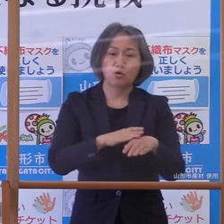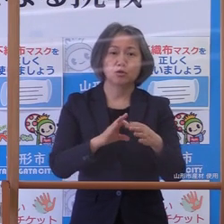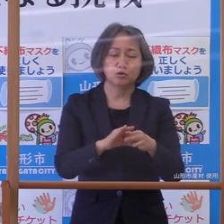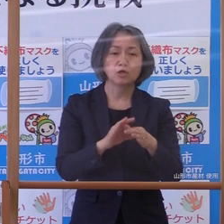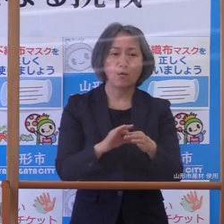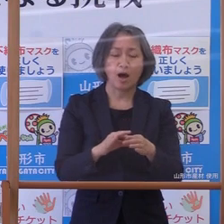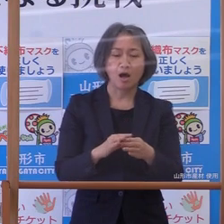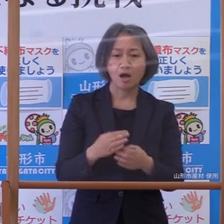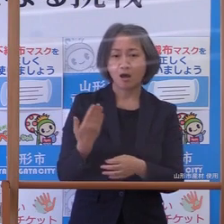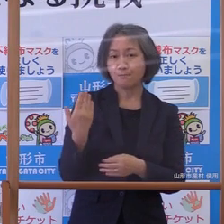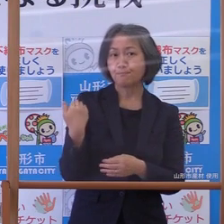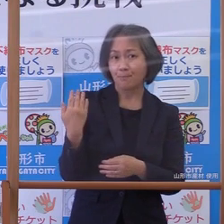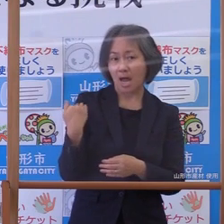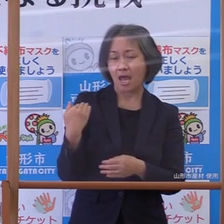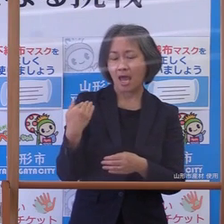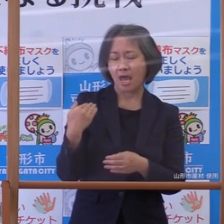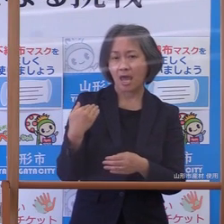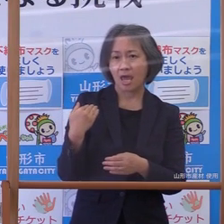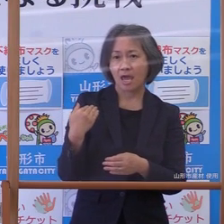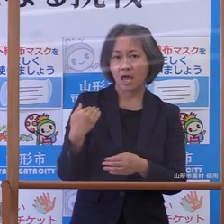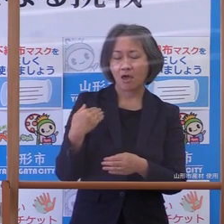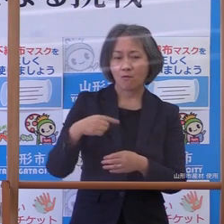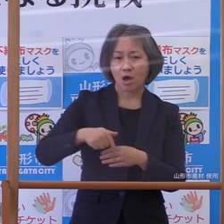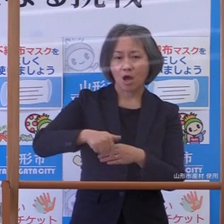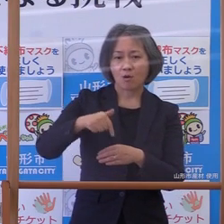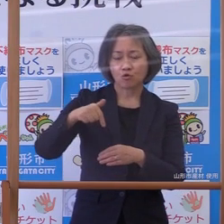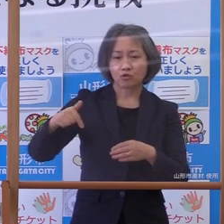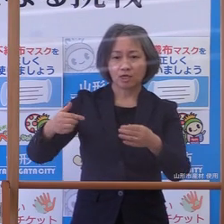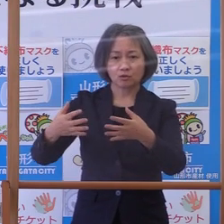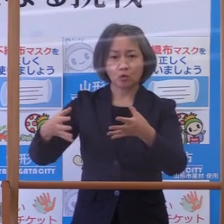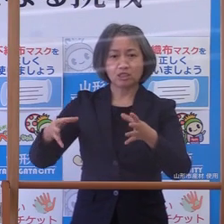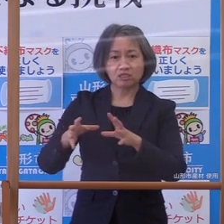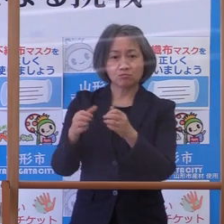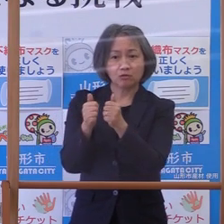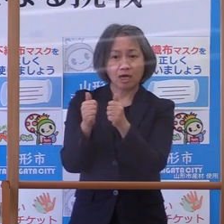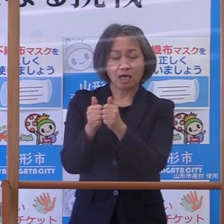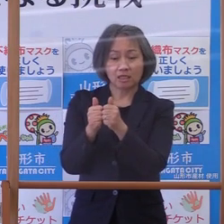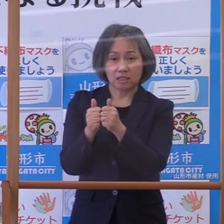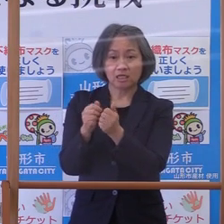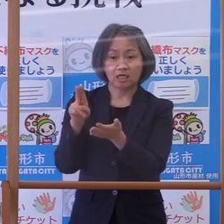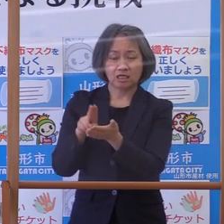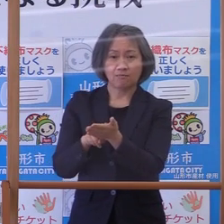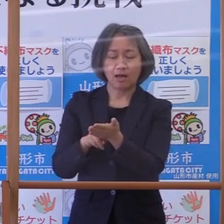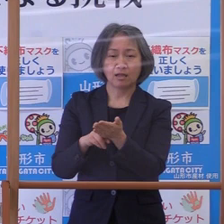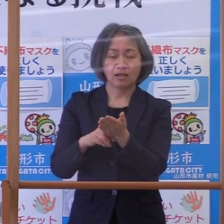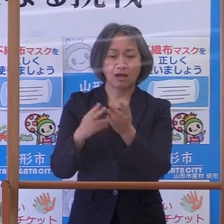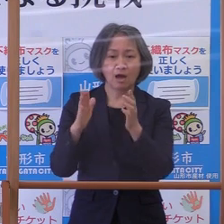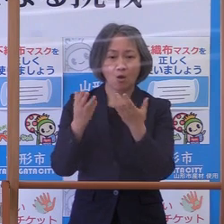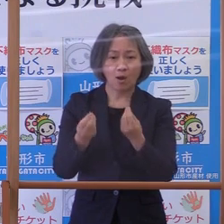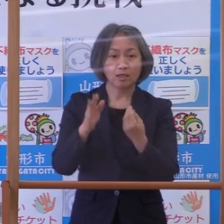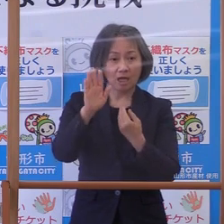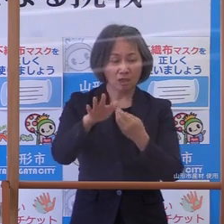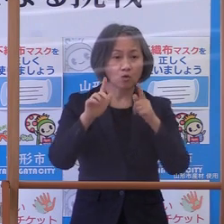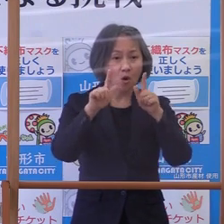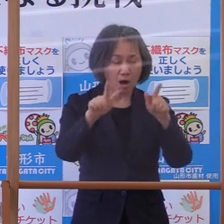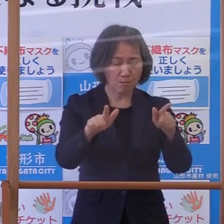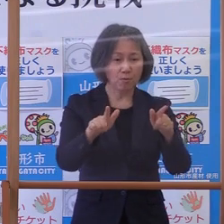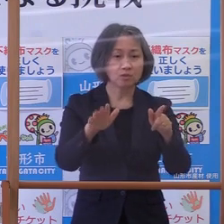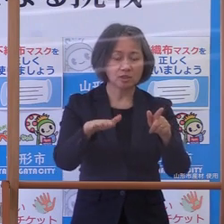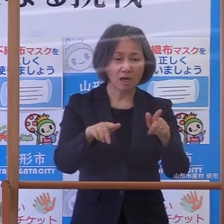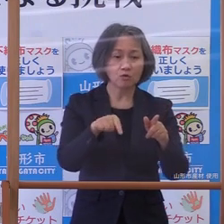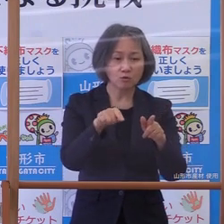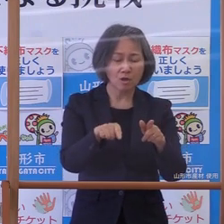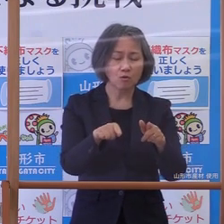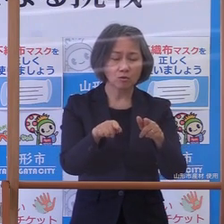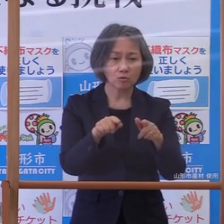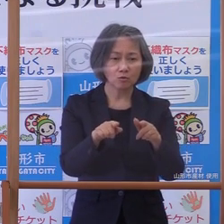先日プロジェクトチーム会議ですか、その後にご発表いただいたものを踏襲